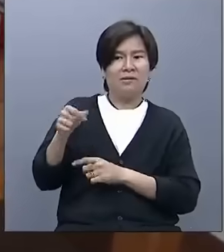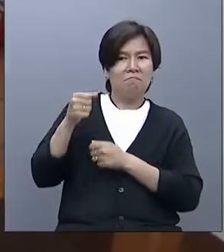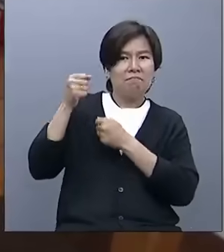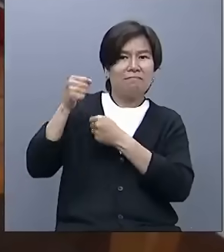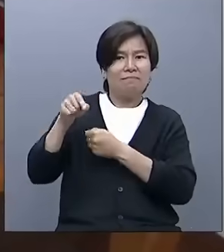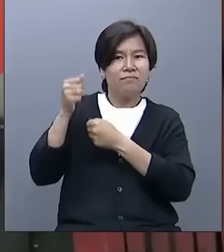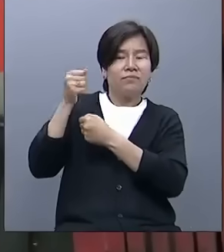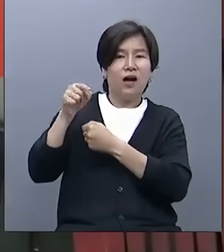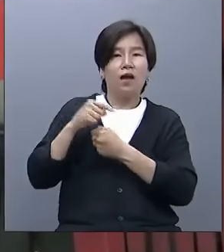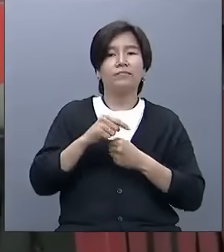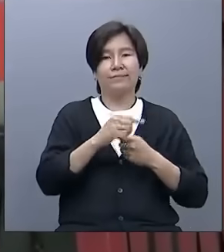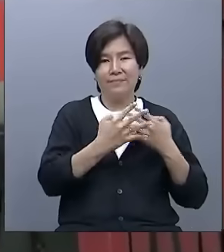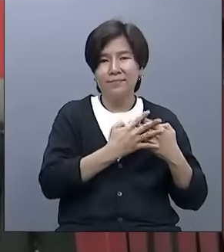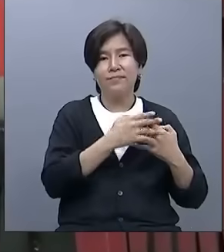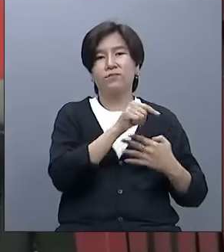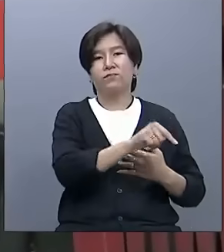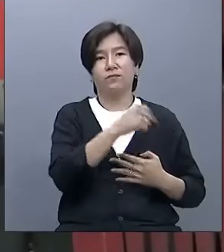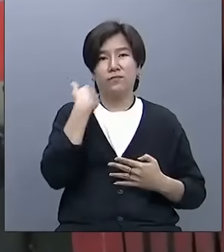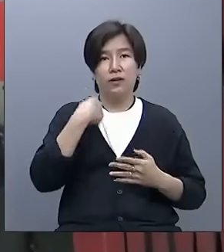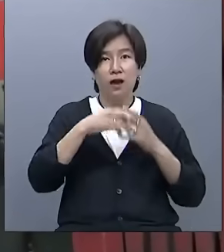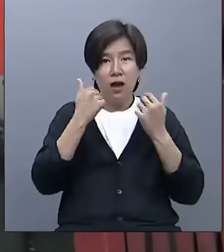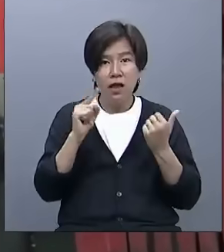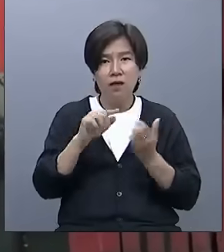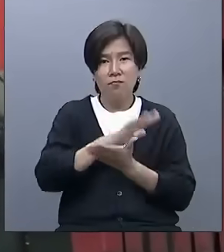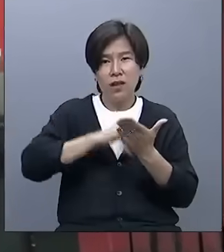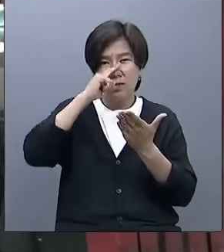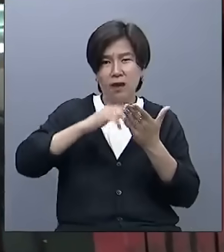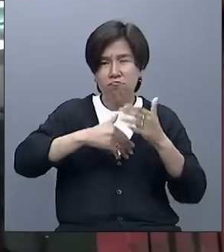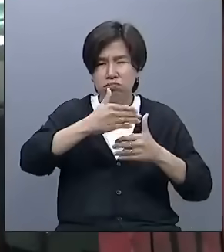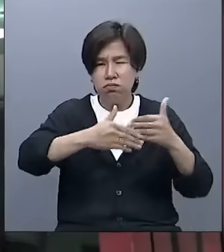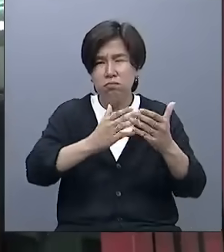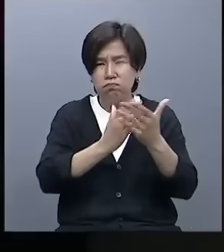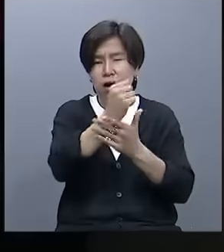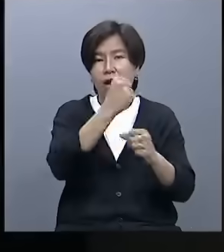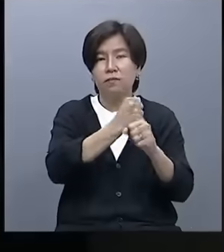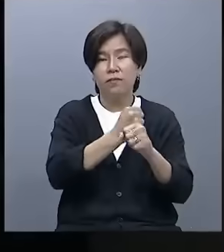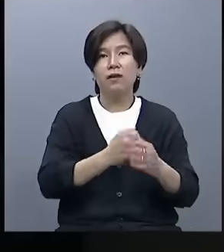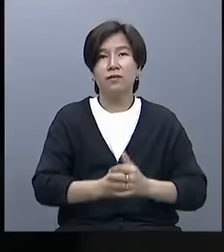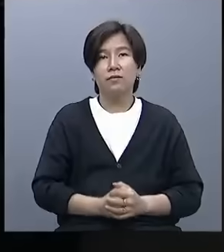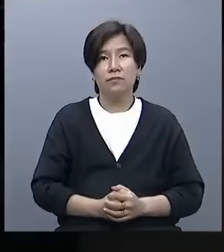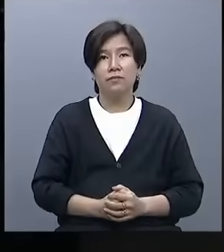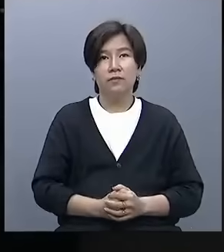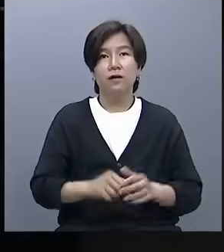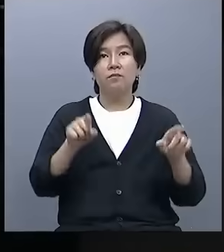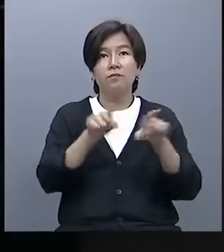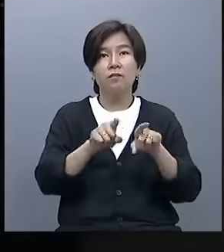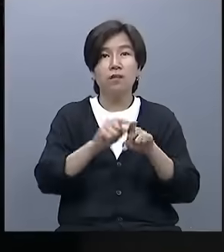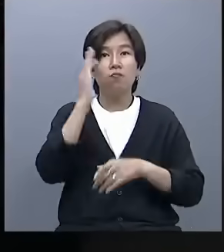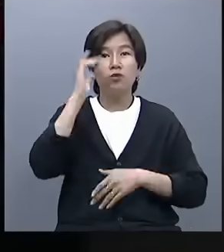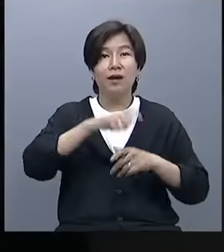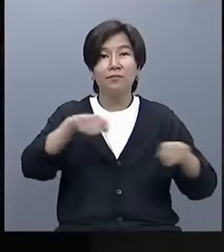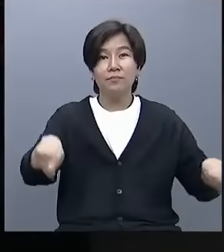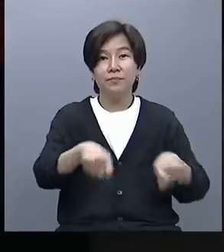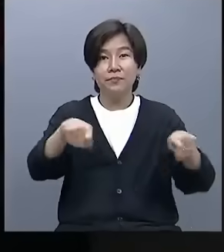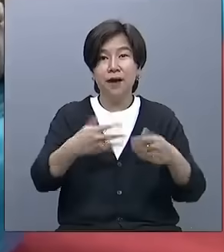นี้ก็พยายามที่จะให้ประเทศขับเคลื่อนไปให้ได้ก็เช่นเดียวกับคุณมนเทียนรอดมาลีหรือว่าดำผัดไท